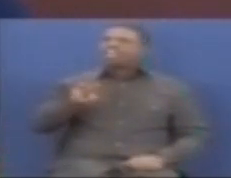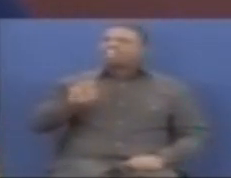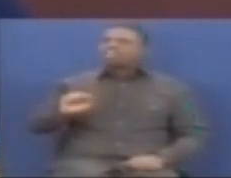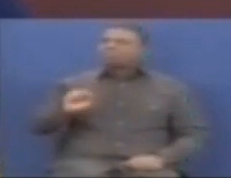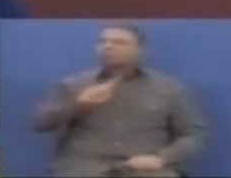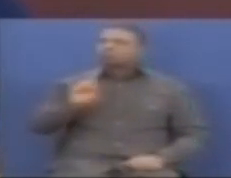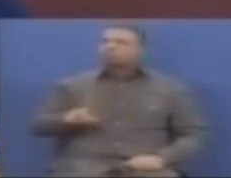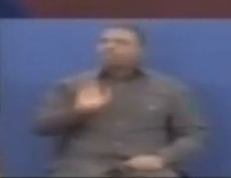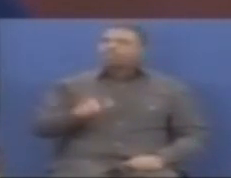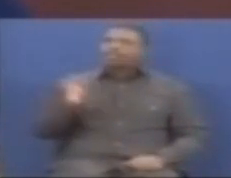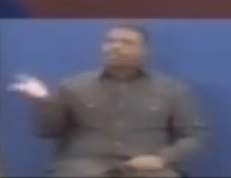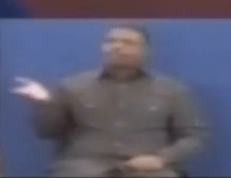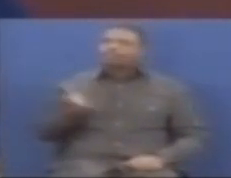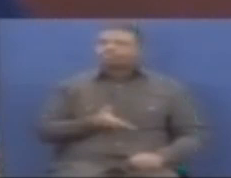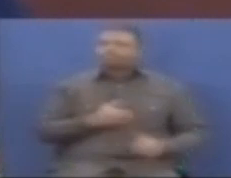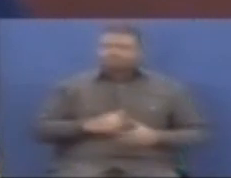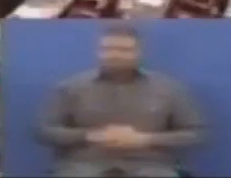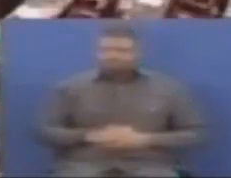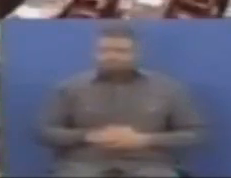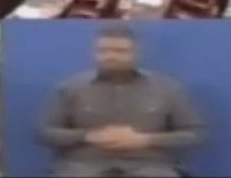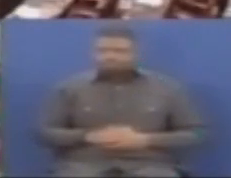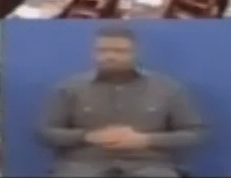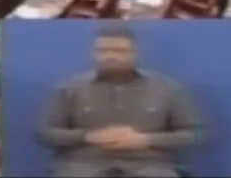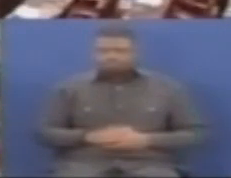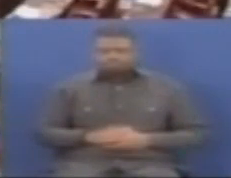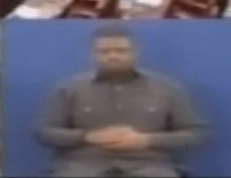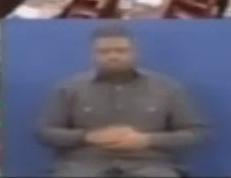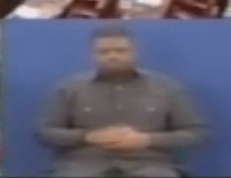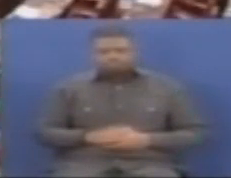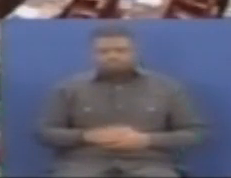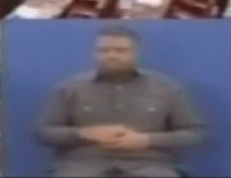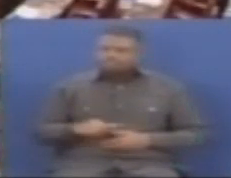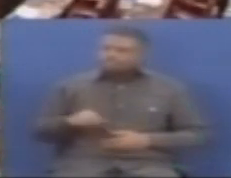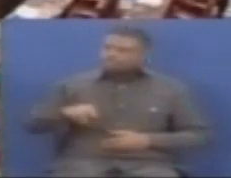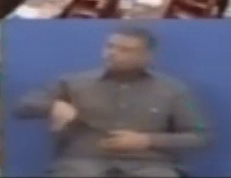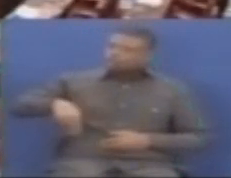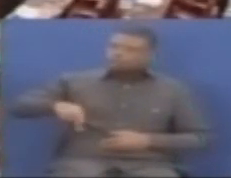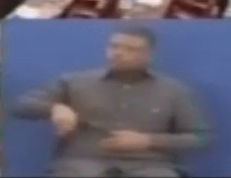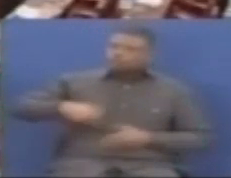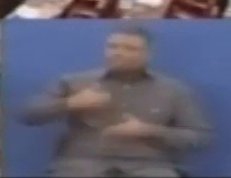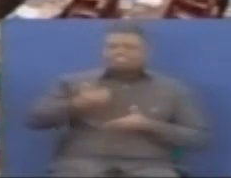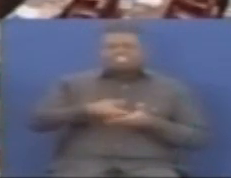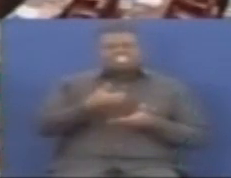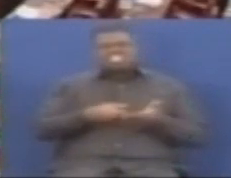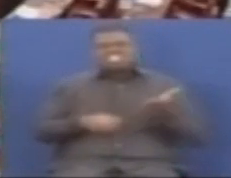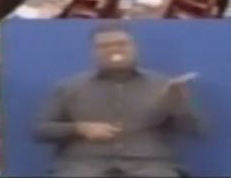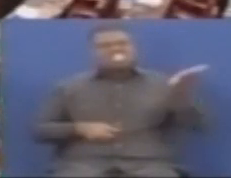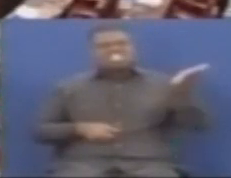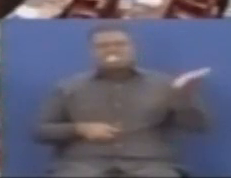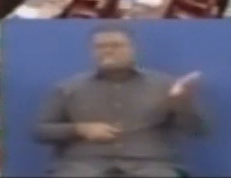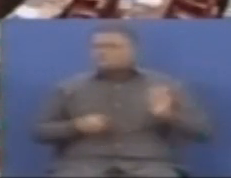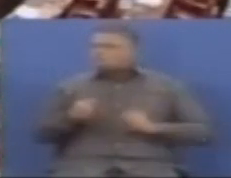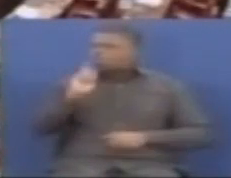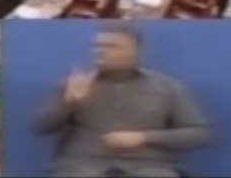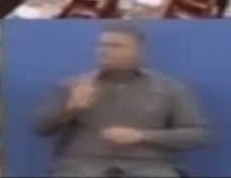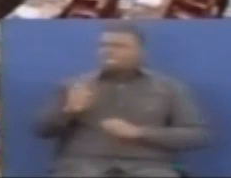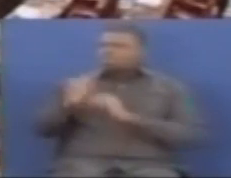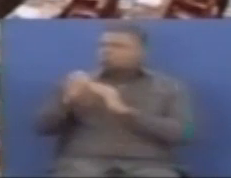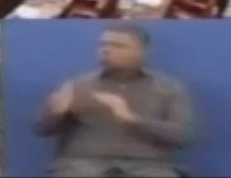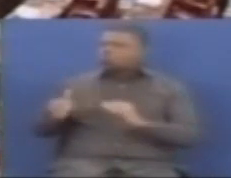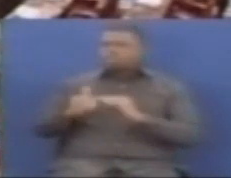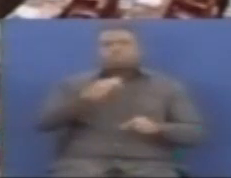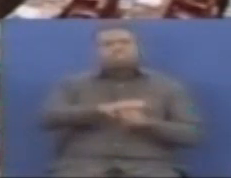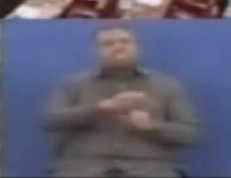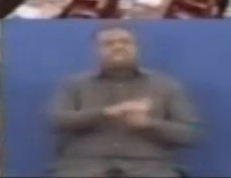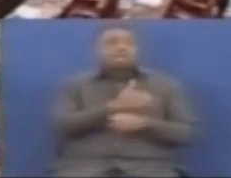Vijijini, sasa ulize swali lake. Katika jimbo la Korogwe Vijijini bado vijiji vingi havina umeme. Na je,